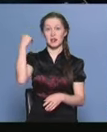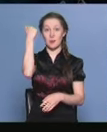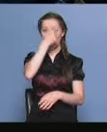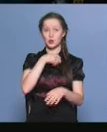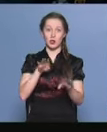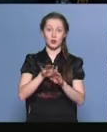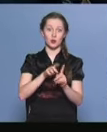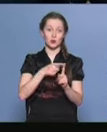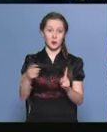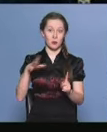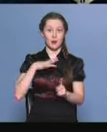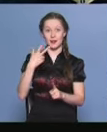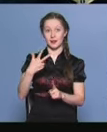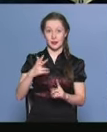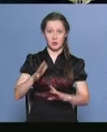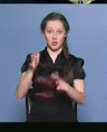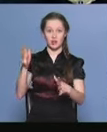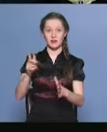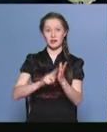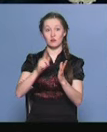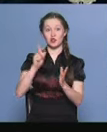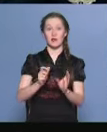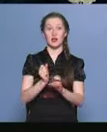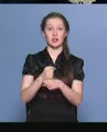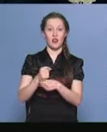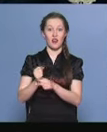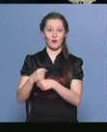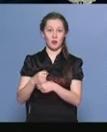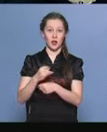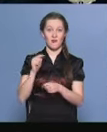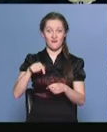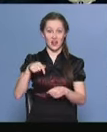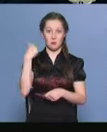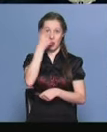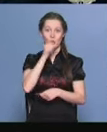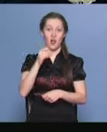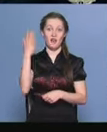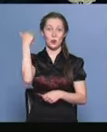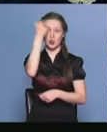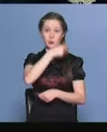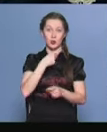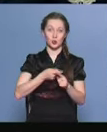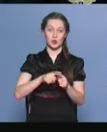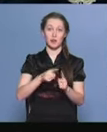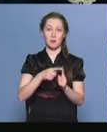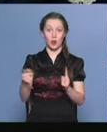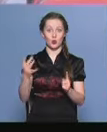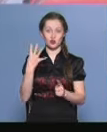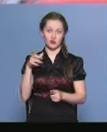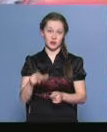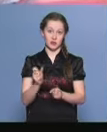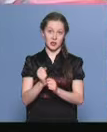3 происшествия. 7 человек получили травмы в текущем году. В прошлом году за аналогичный период травмировано 4